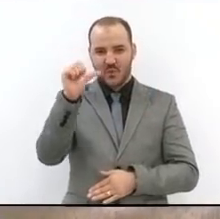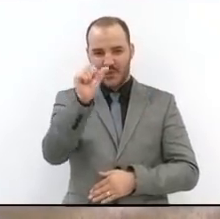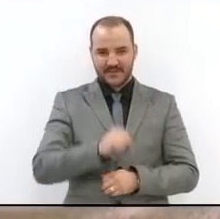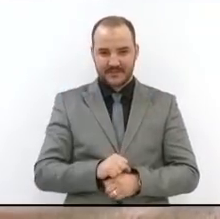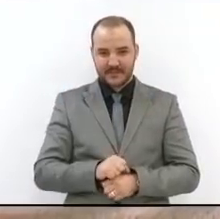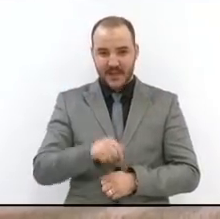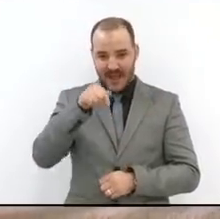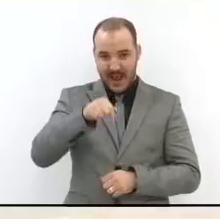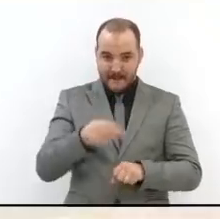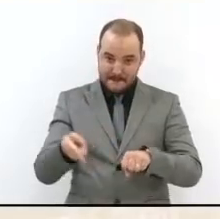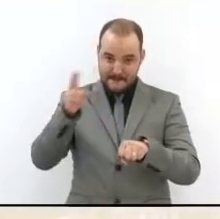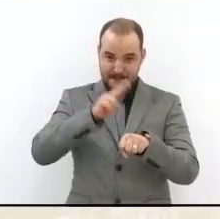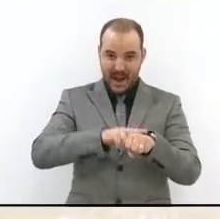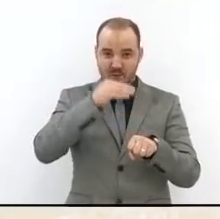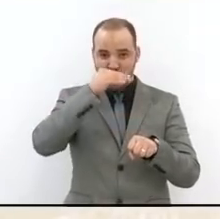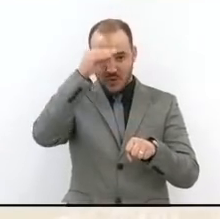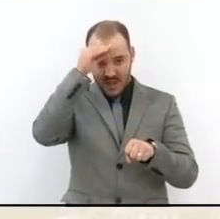خلف المصحف المعلم: